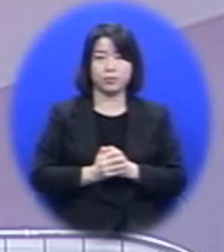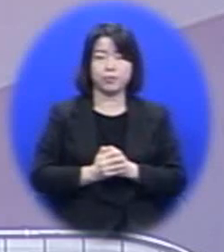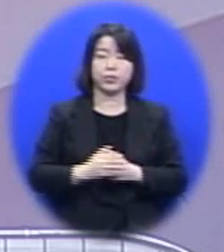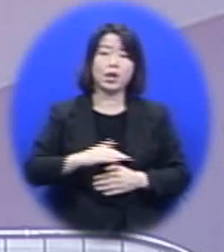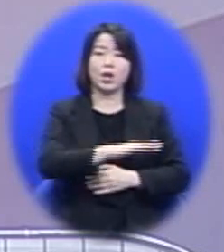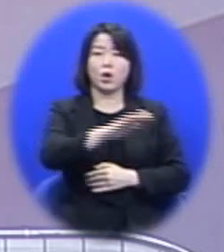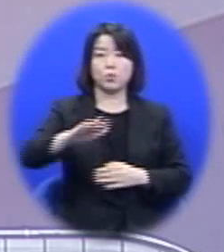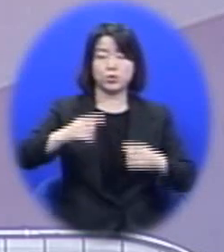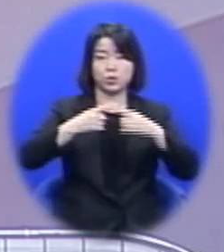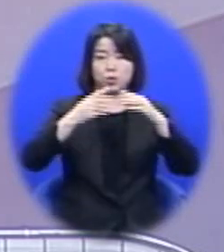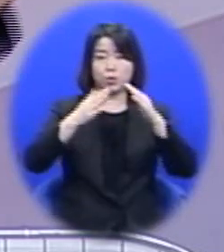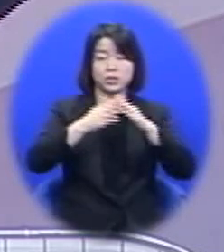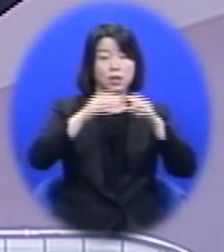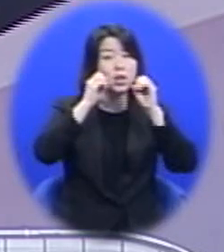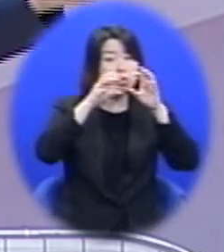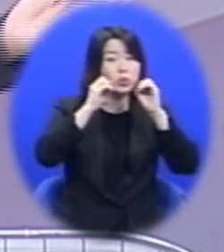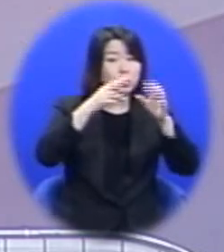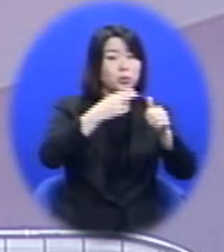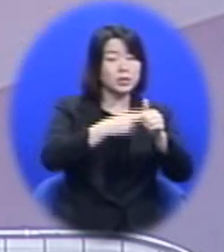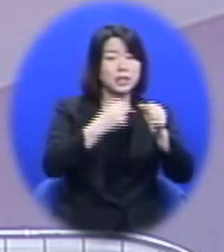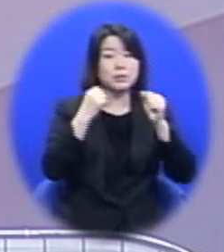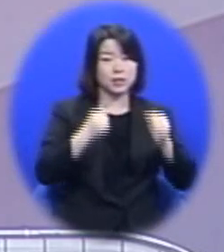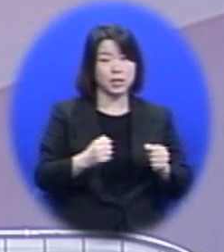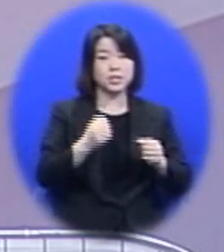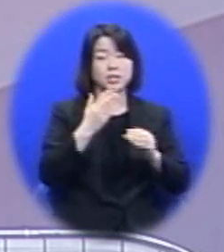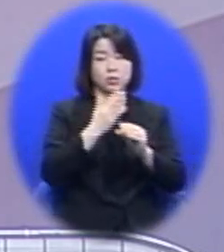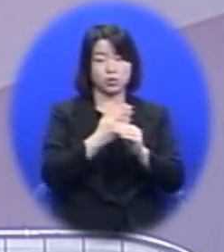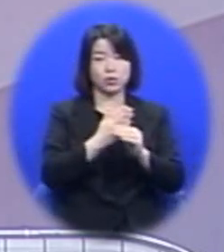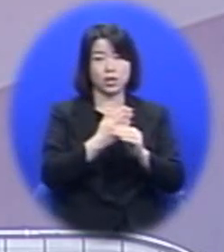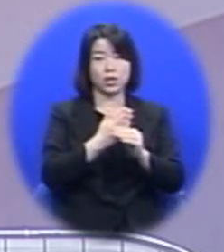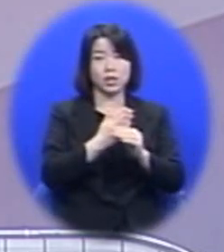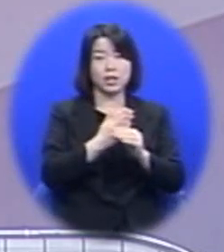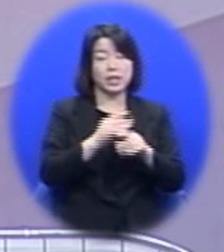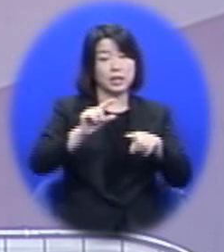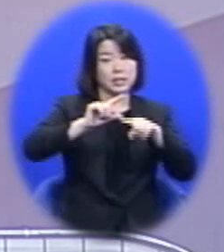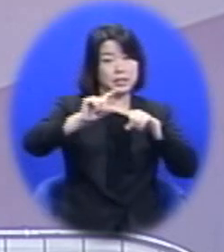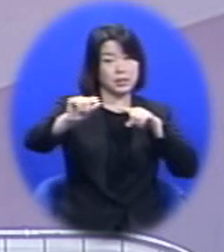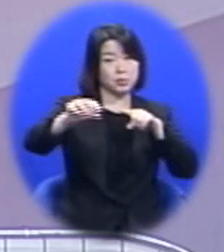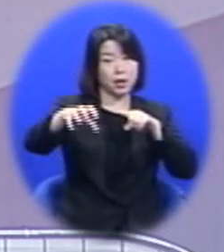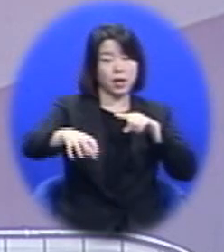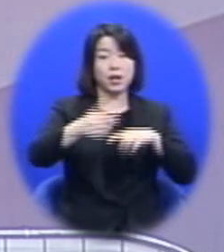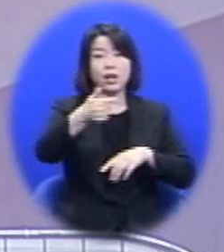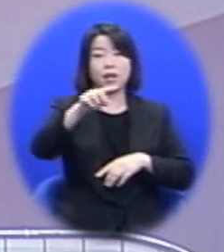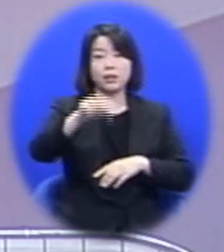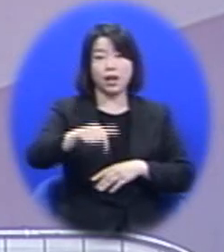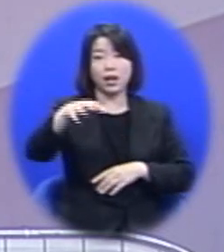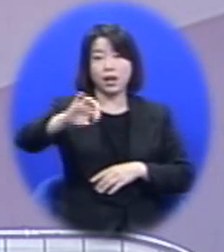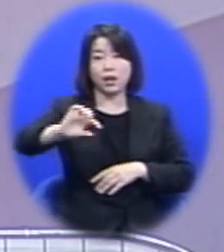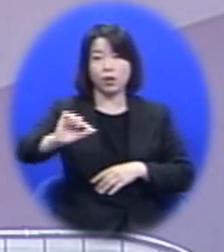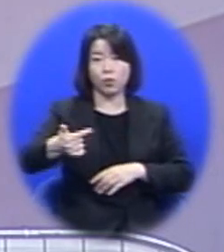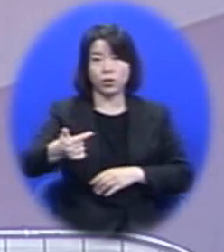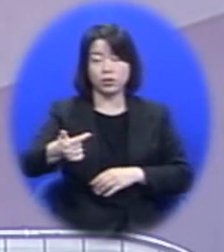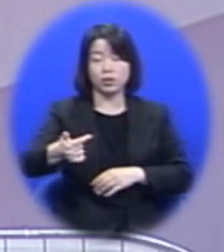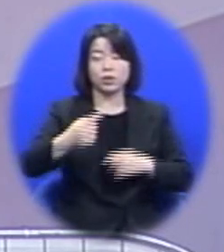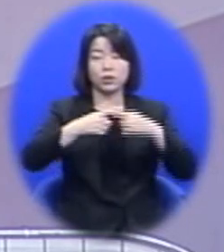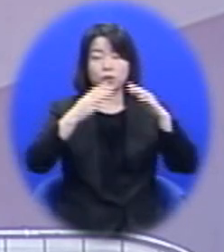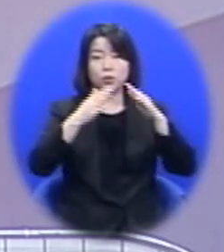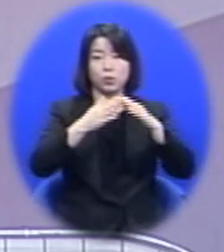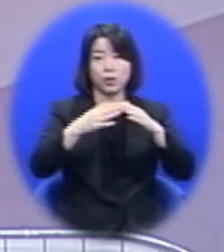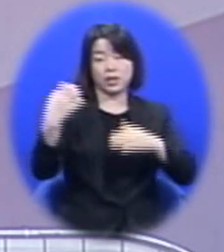우리 교회에서 전도사님으로 계시다가 지금 우리 지방 낙원교회 담임 목사이신 황인주